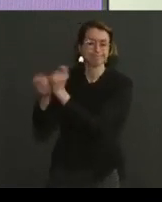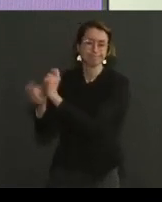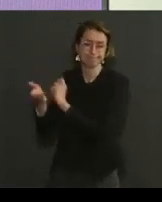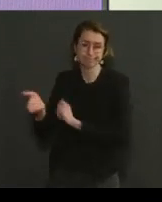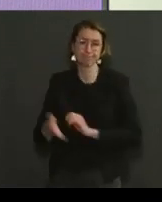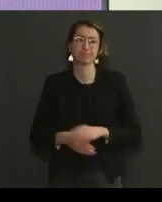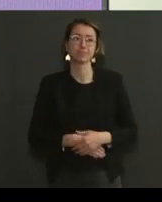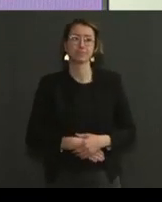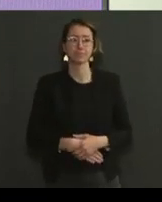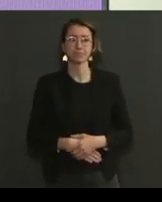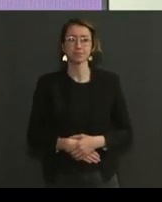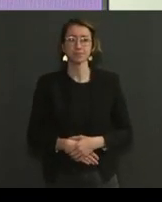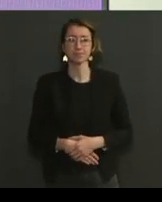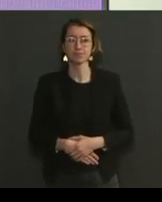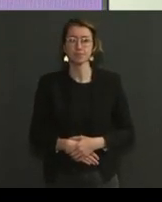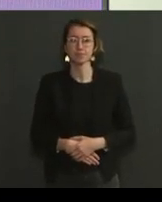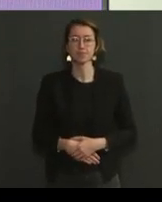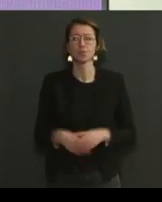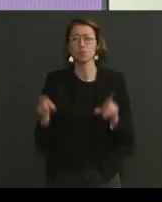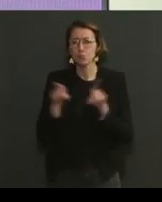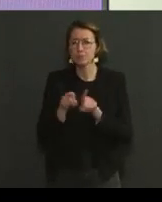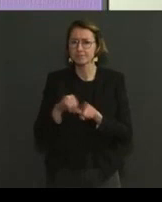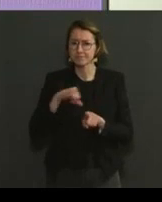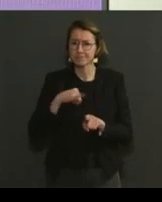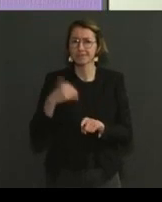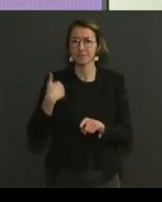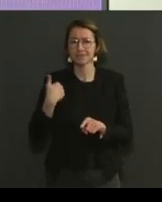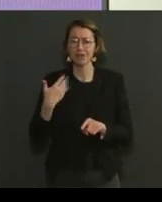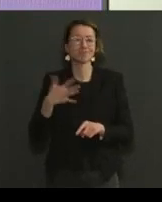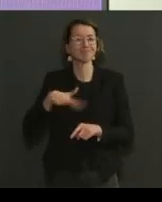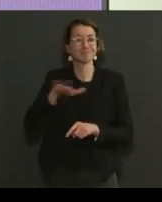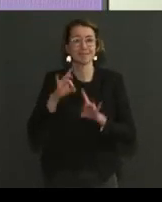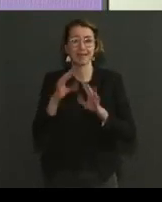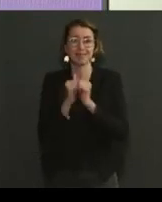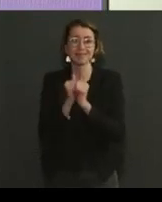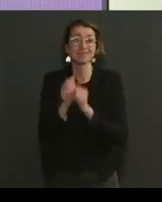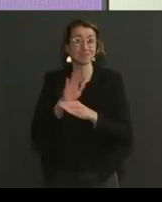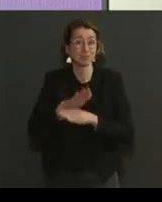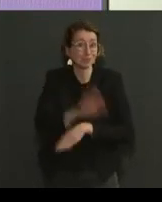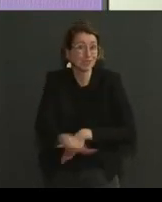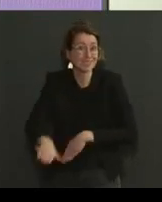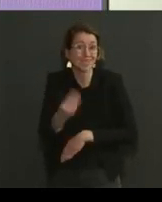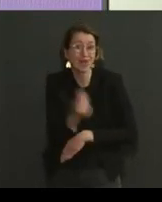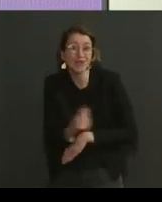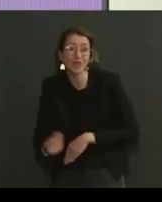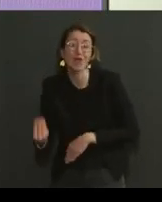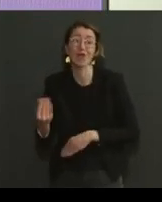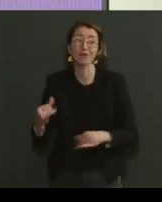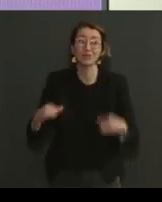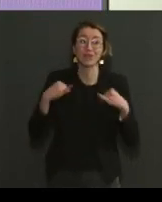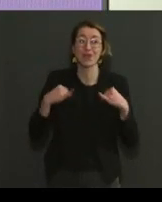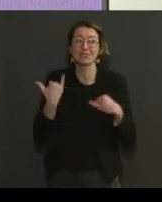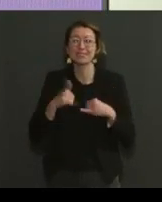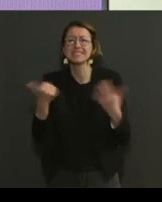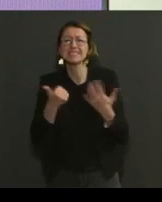personnes que l'on ne teste pas, comme les petits-enfants. Les enfants, on les teste moins fréquemment, surtout lorsqu'ils ont moins de 6 ans,